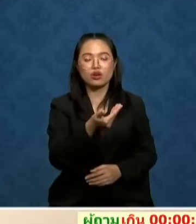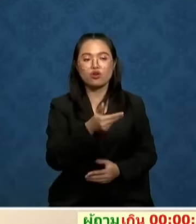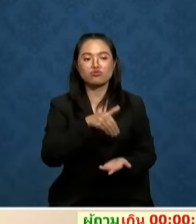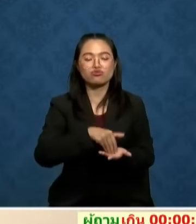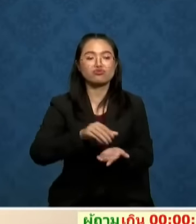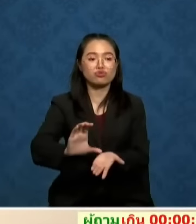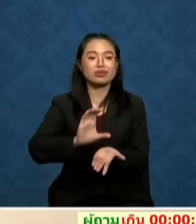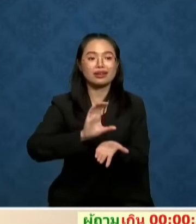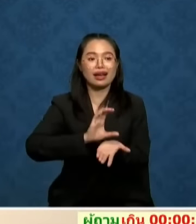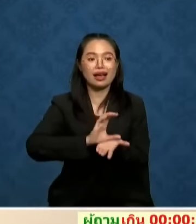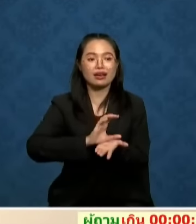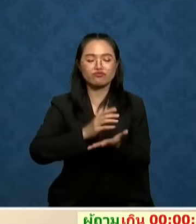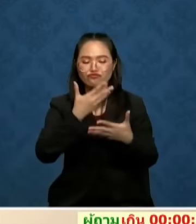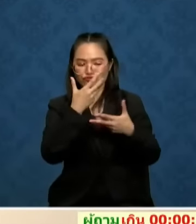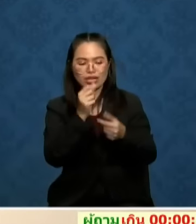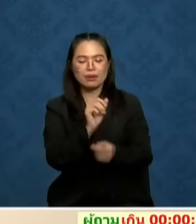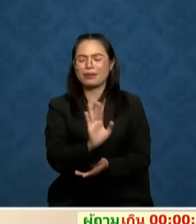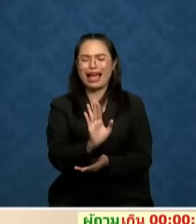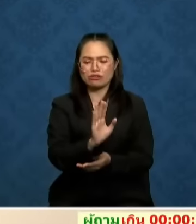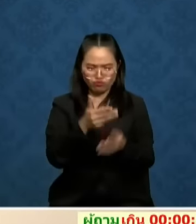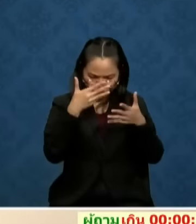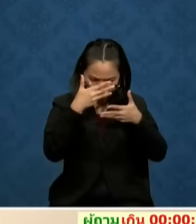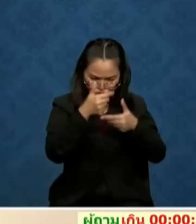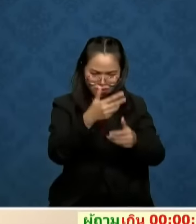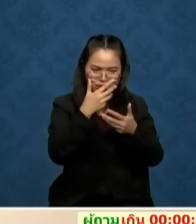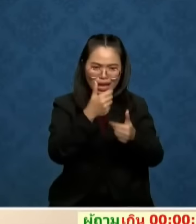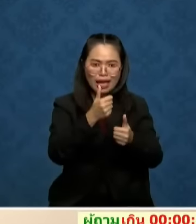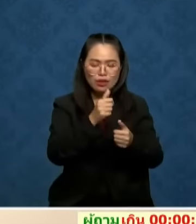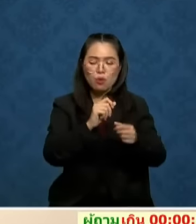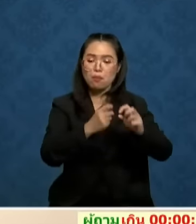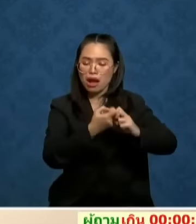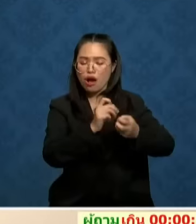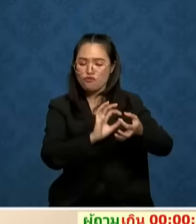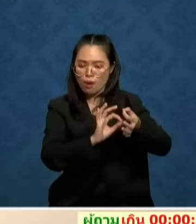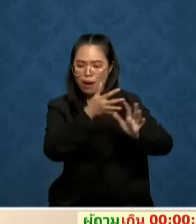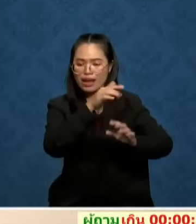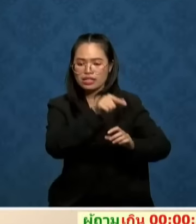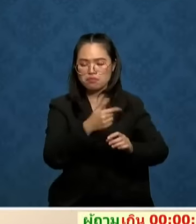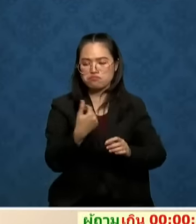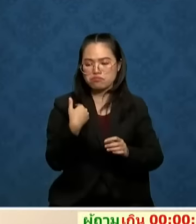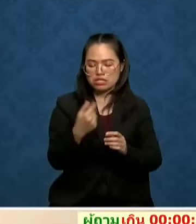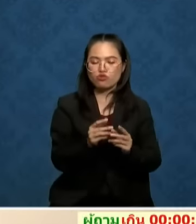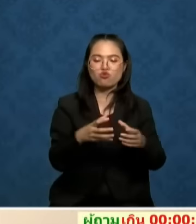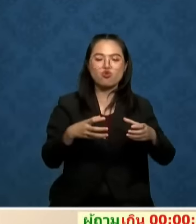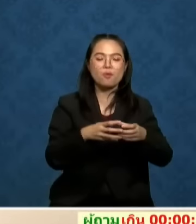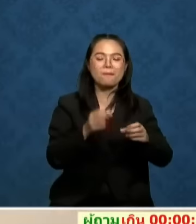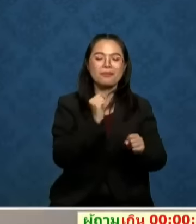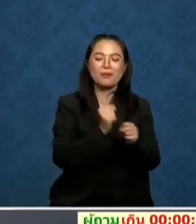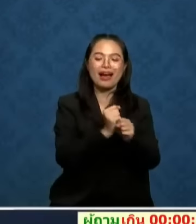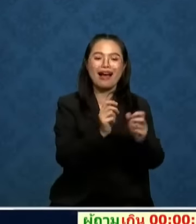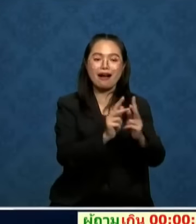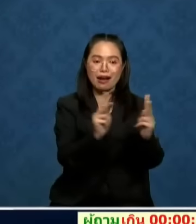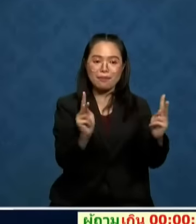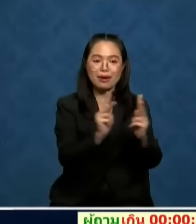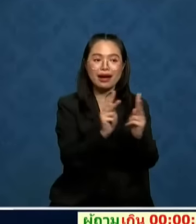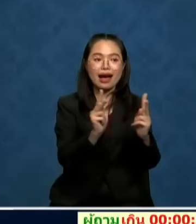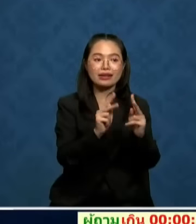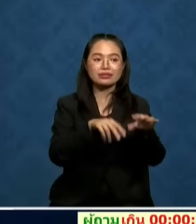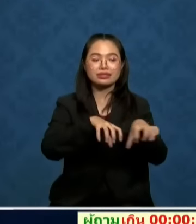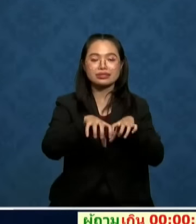ฉันไม่ได้เพิกเฉยหรือละเลยไม่ใส่ใจตั้งแต่มีเหตุนี้เกิดขึ้นได้ตั้งกรรมการนะคะในการติดตามเรื่องนี้โดยเฉพาะและที่สำคัญ